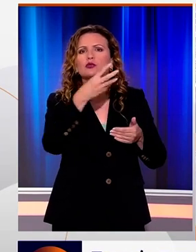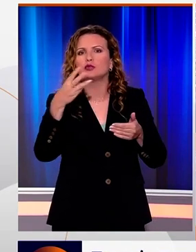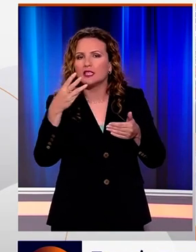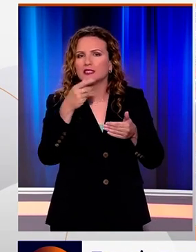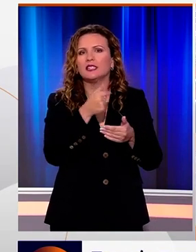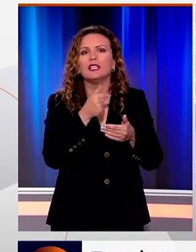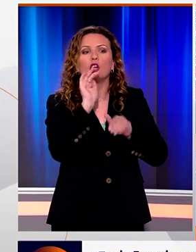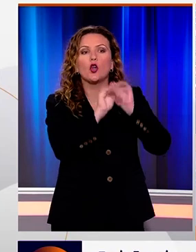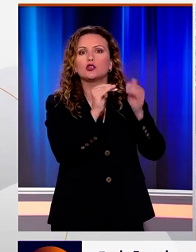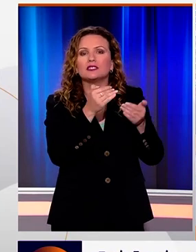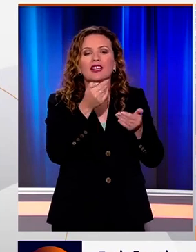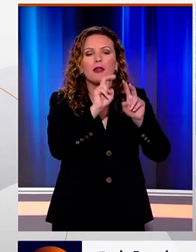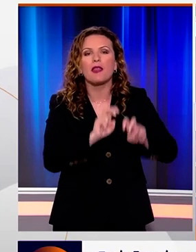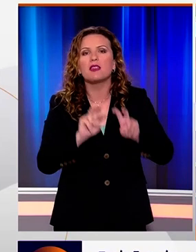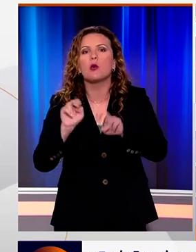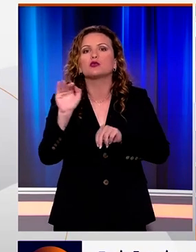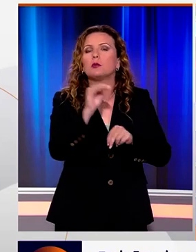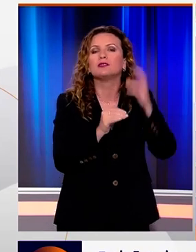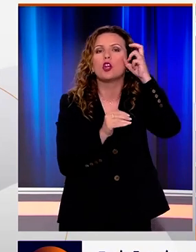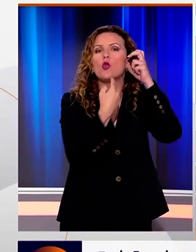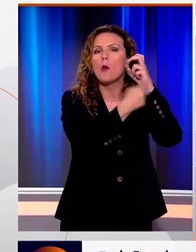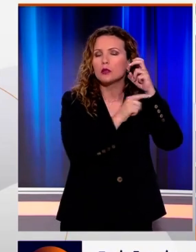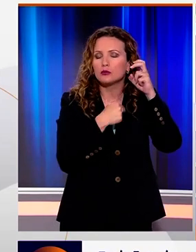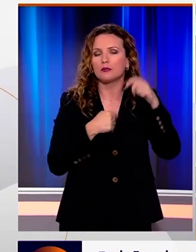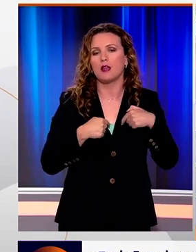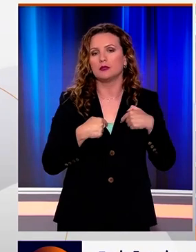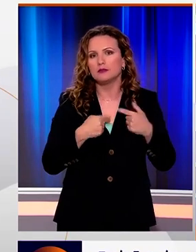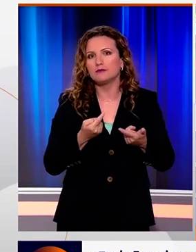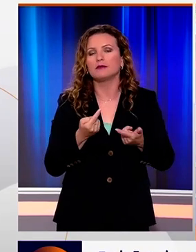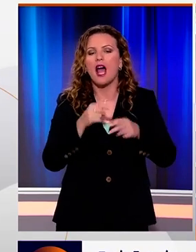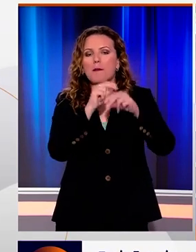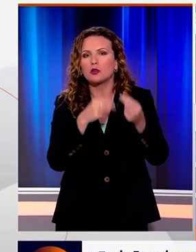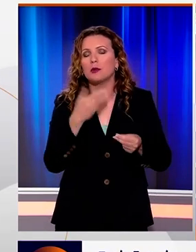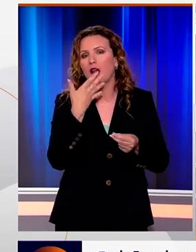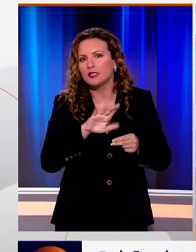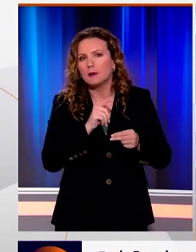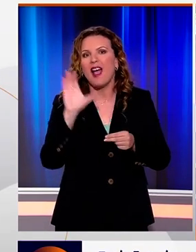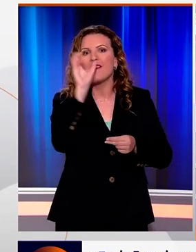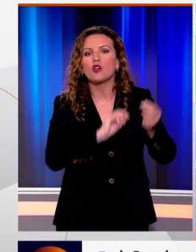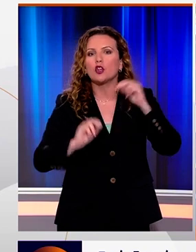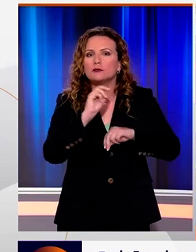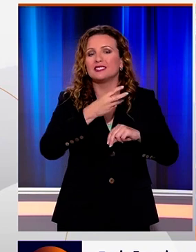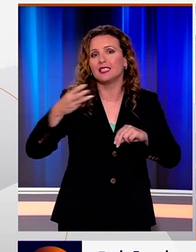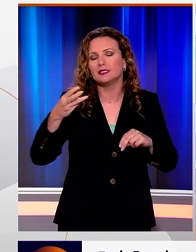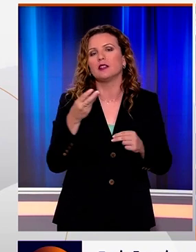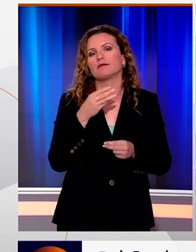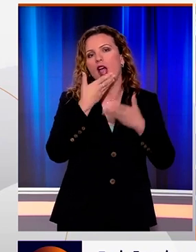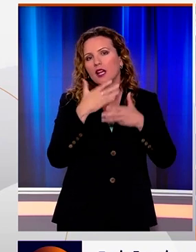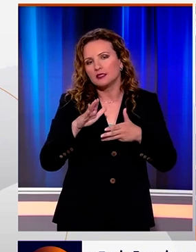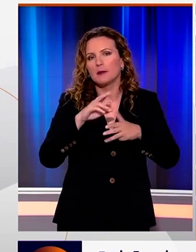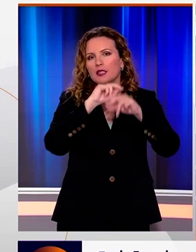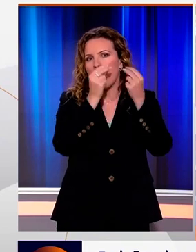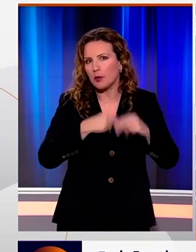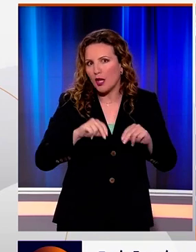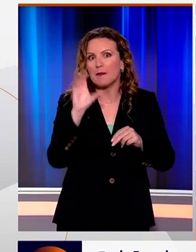οι δημοσκοπήσεις τώρα? Κοιτάξτε, εμείς ξεκινάμε από ένα δυσμενές ευρωεκλογικό αποτέλεσμα, οπωσδήποτε.